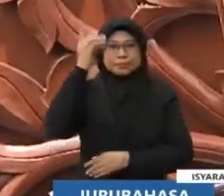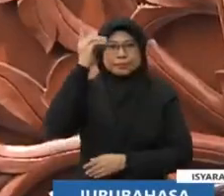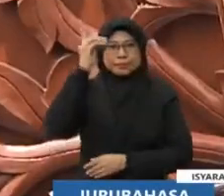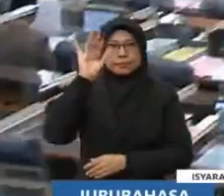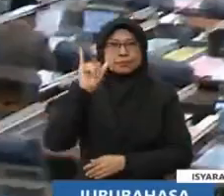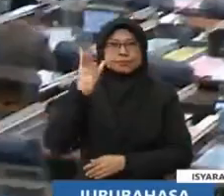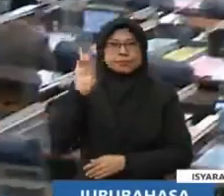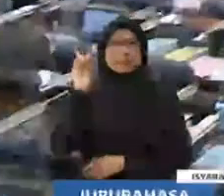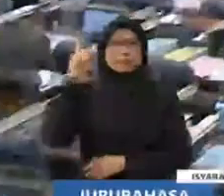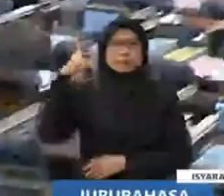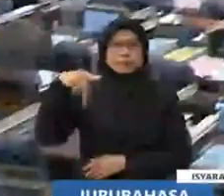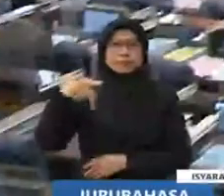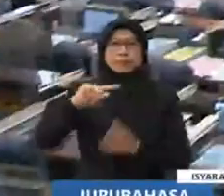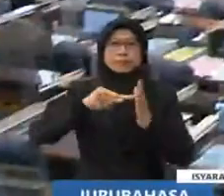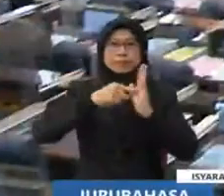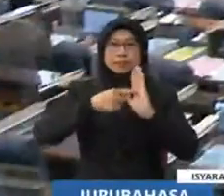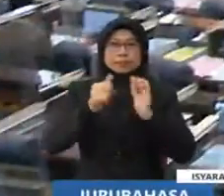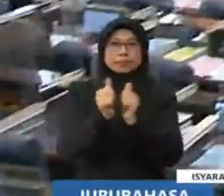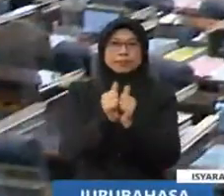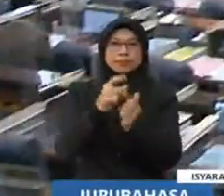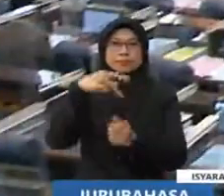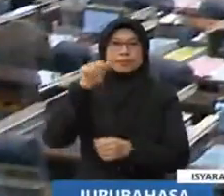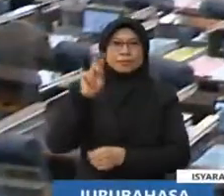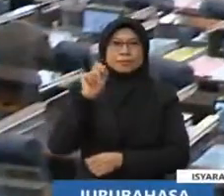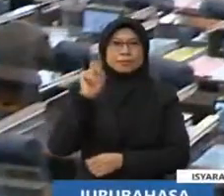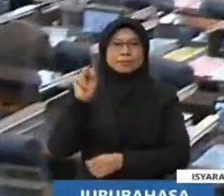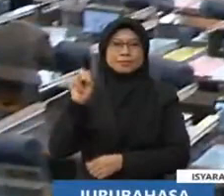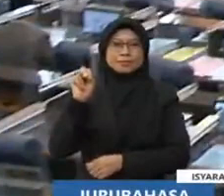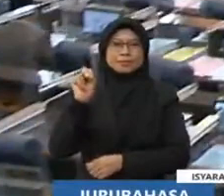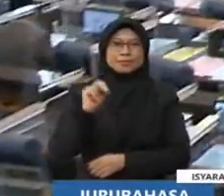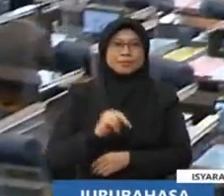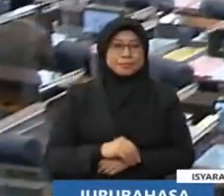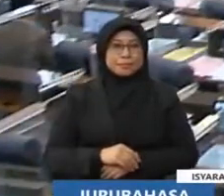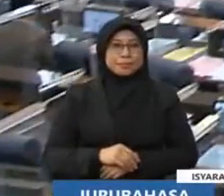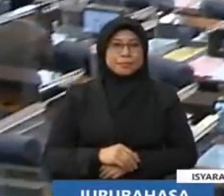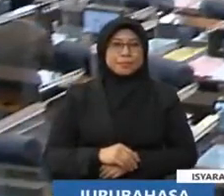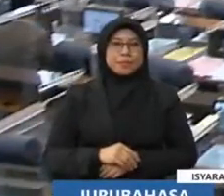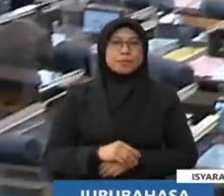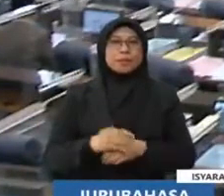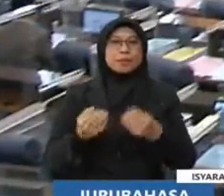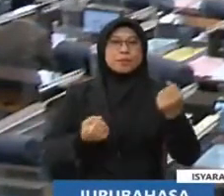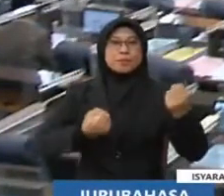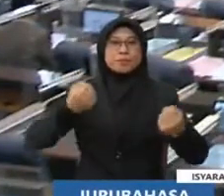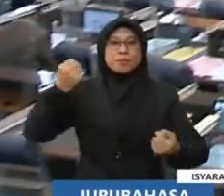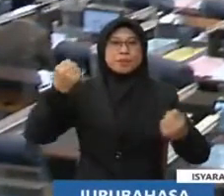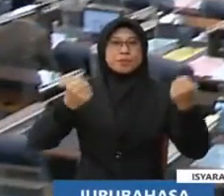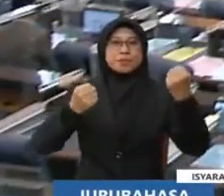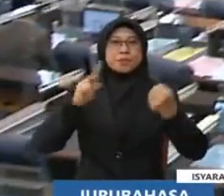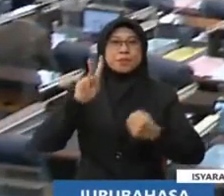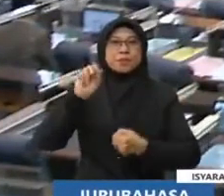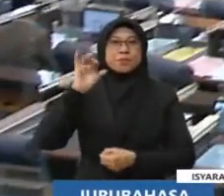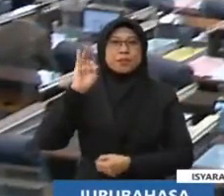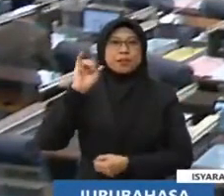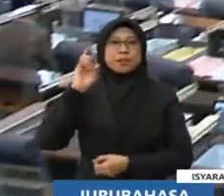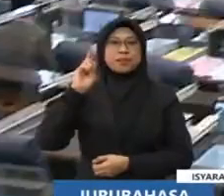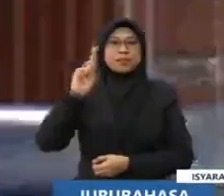Datuk Yang Dipertua, saya bolehkan dengan sebuah pantun. Pandu Wildfire dengan penuh